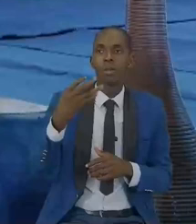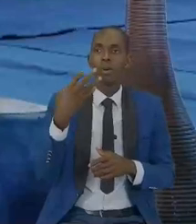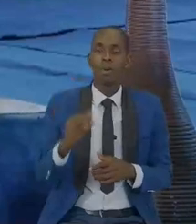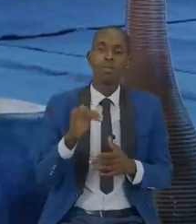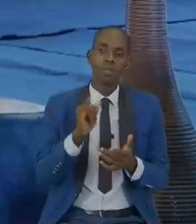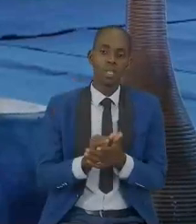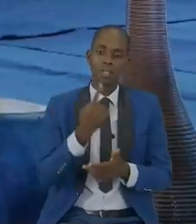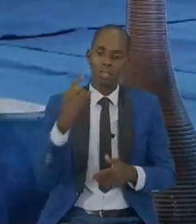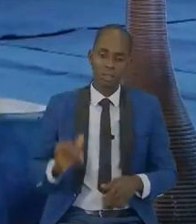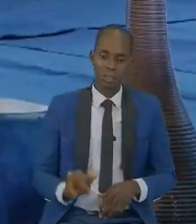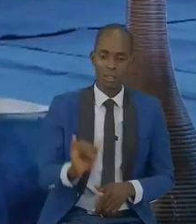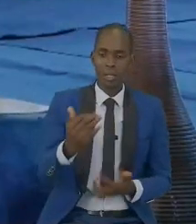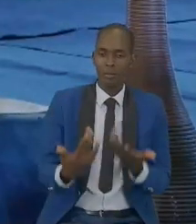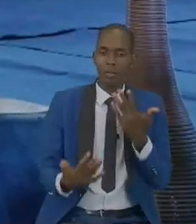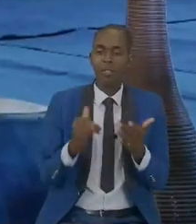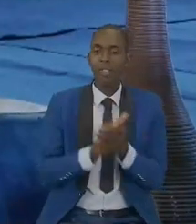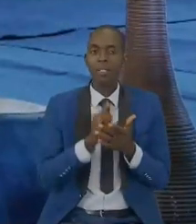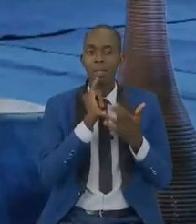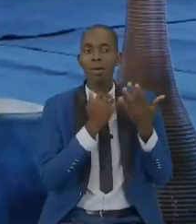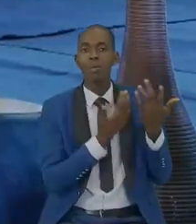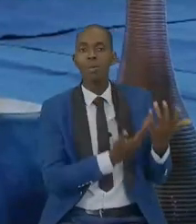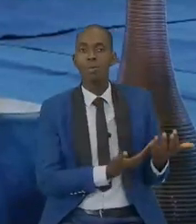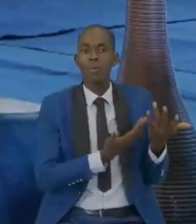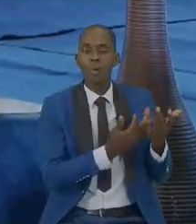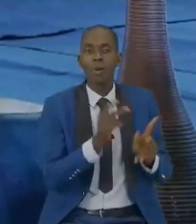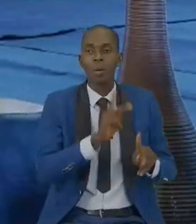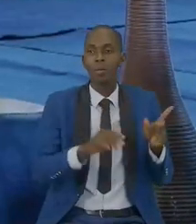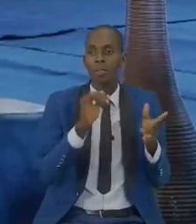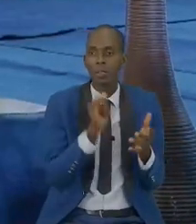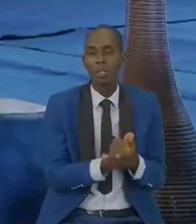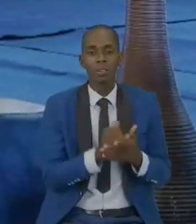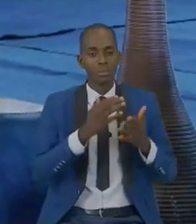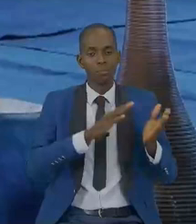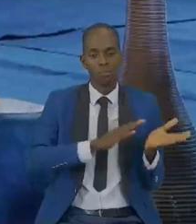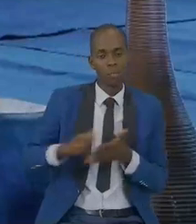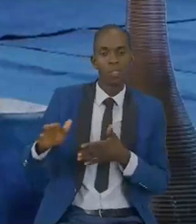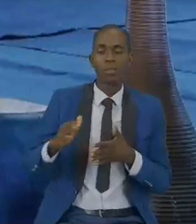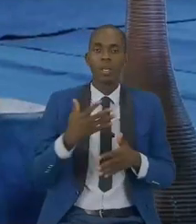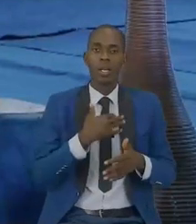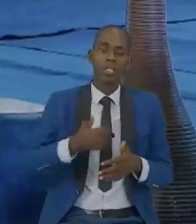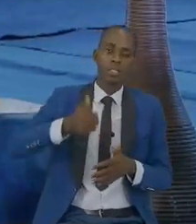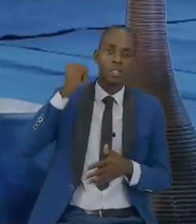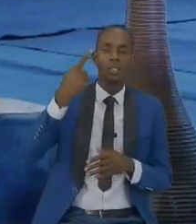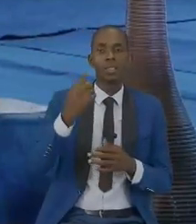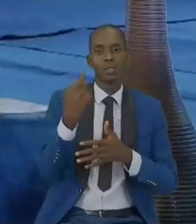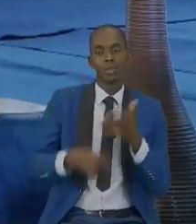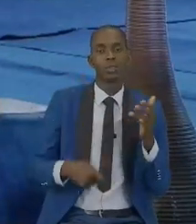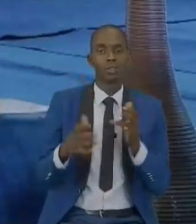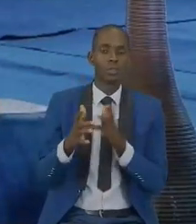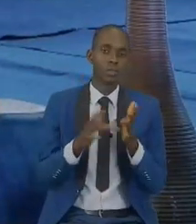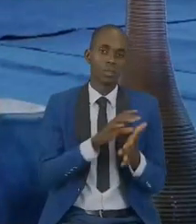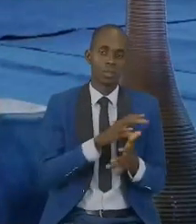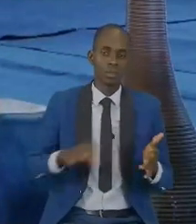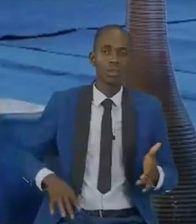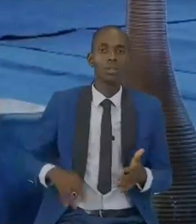implication, hors de la fournaise éternelle qui attend ceux qui rejettent le prix